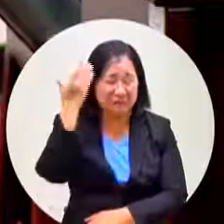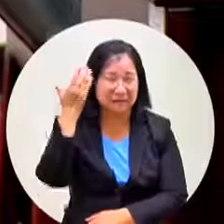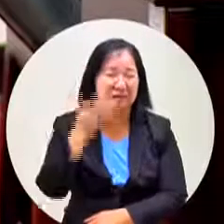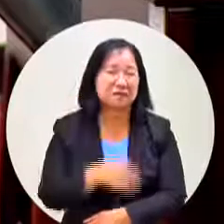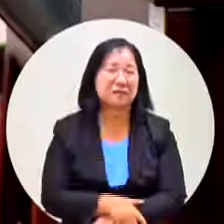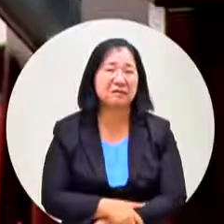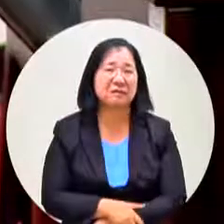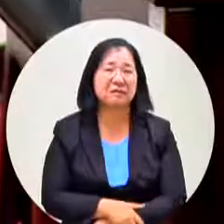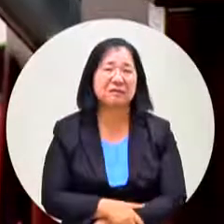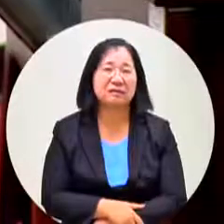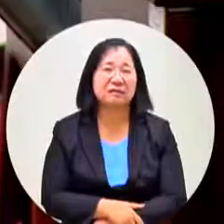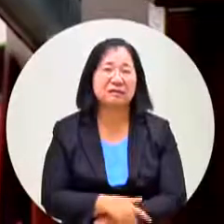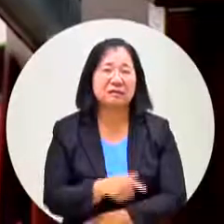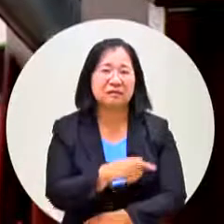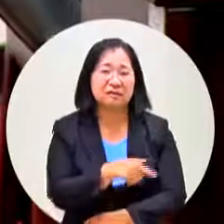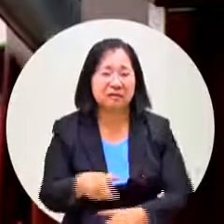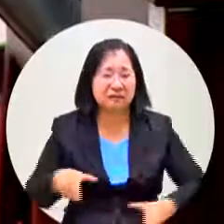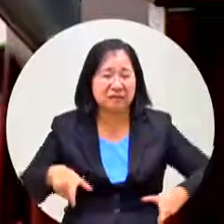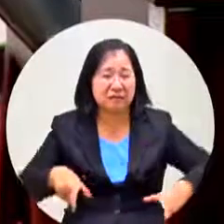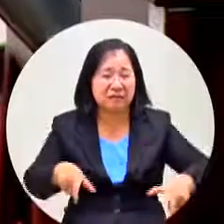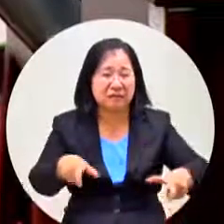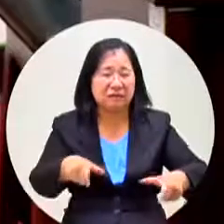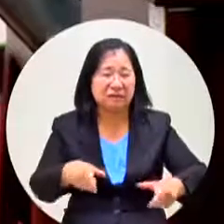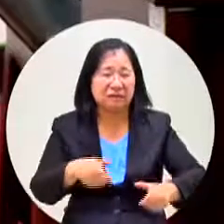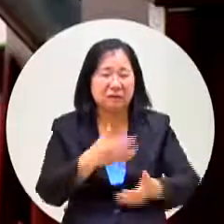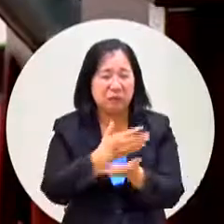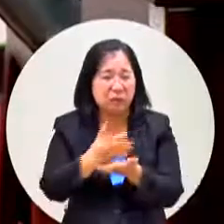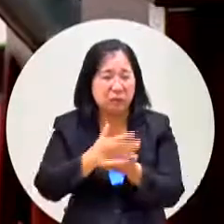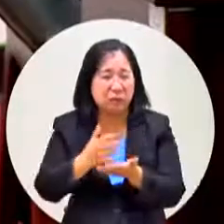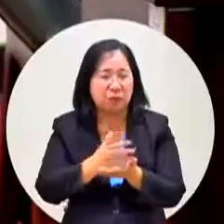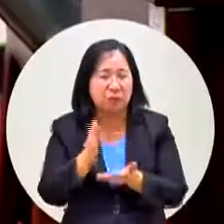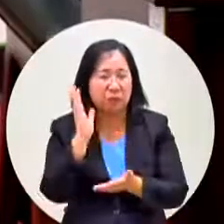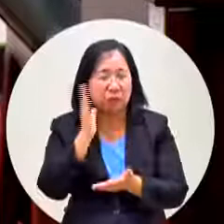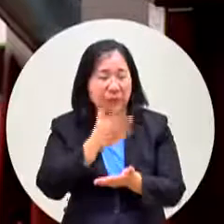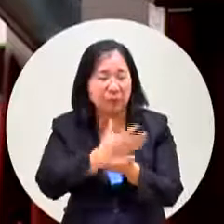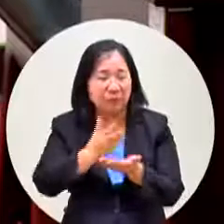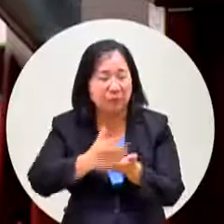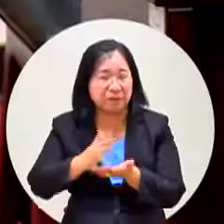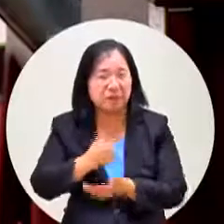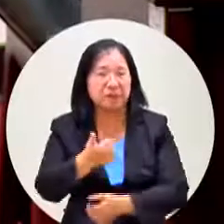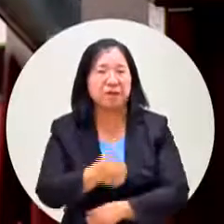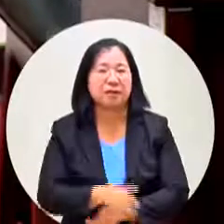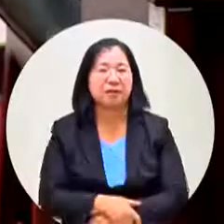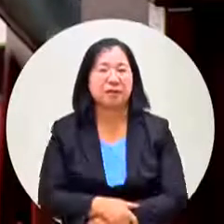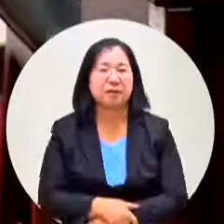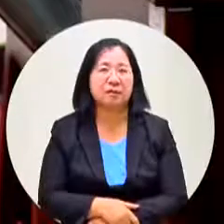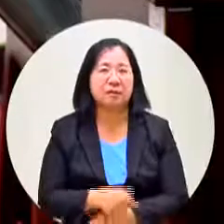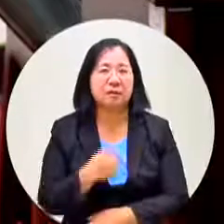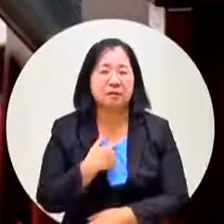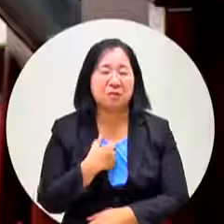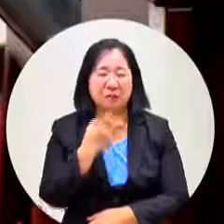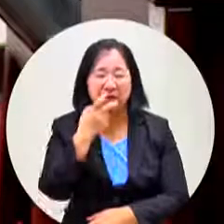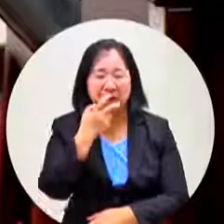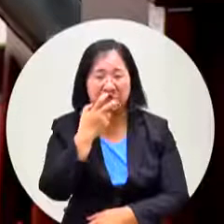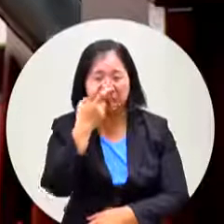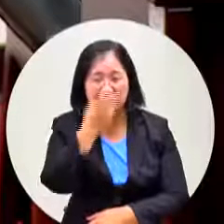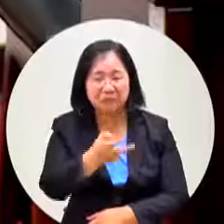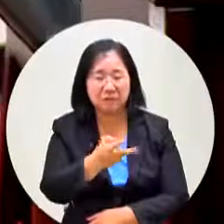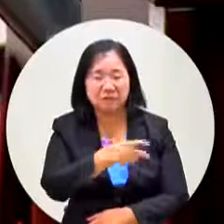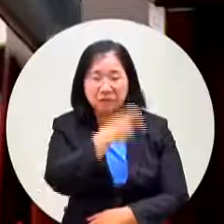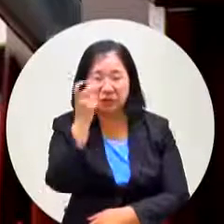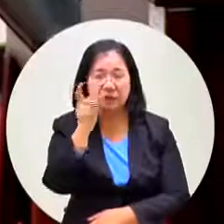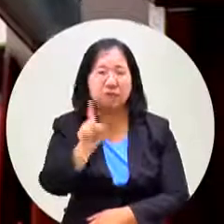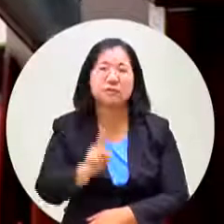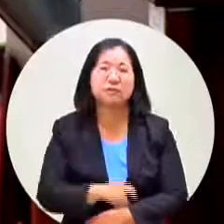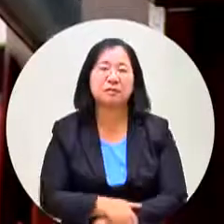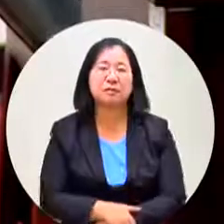个湘涵地下新湾暗巷迄款啦吼，有带暗巷，但是这条路开起来吼，拢从遮这个